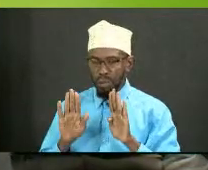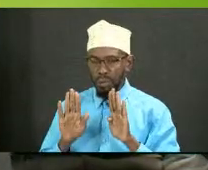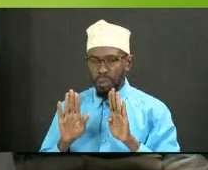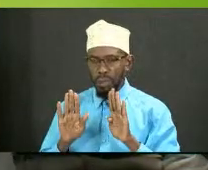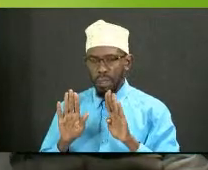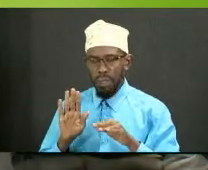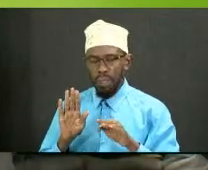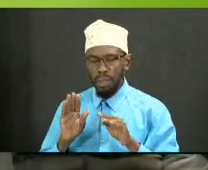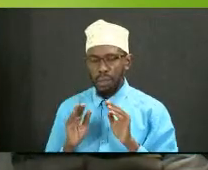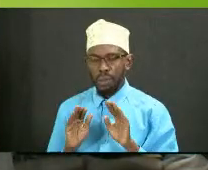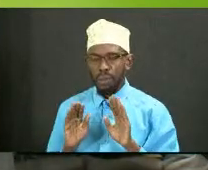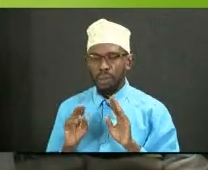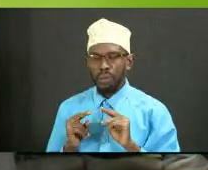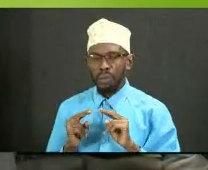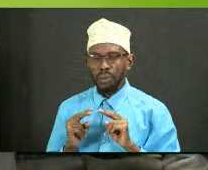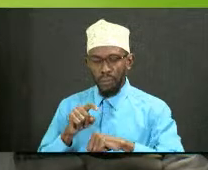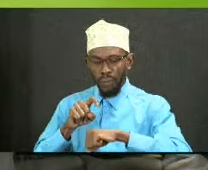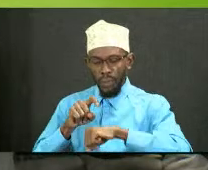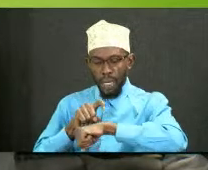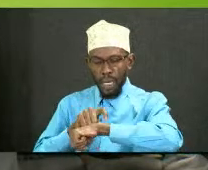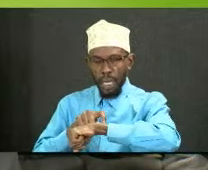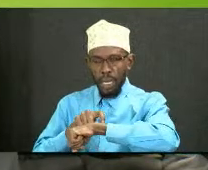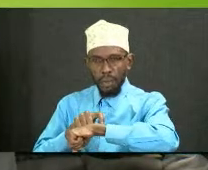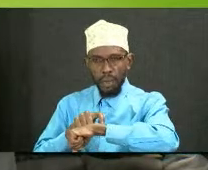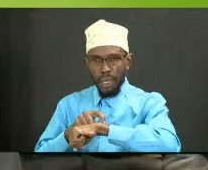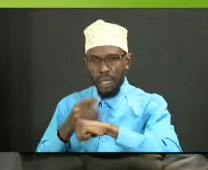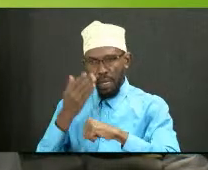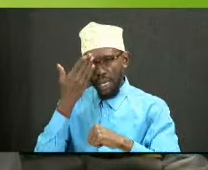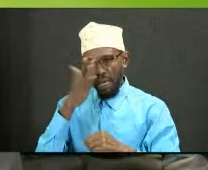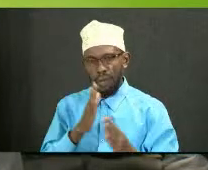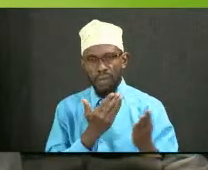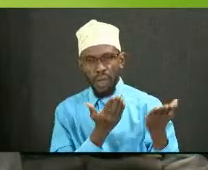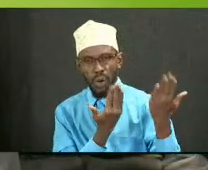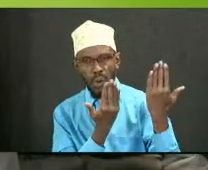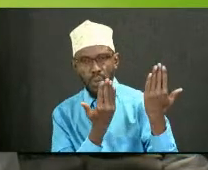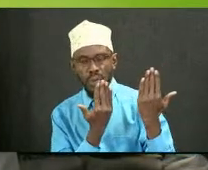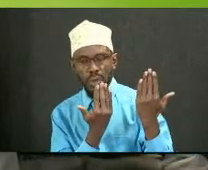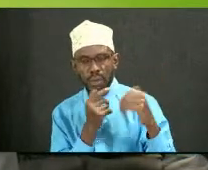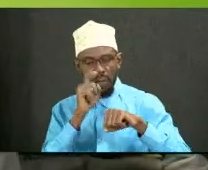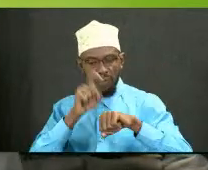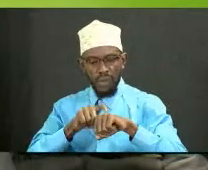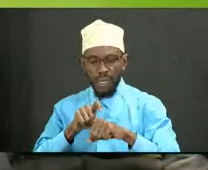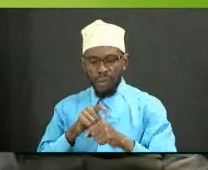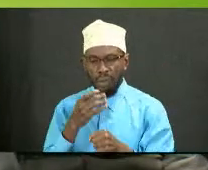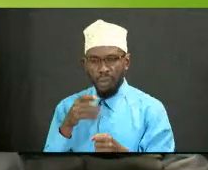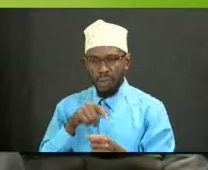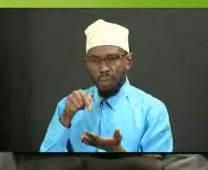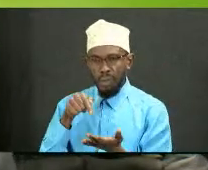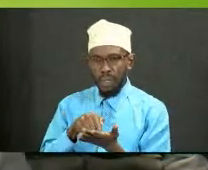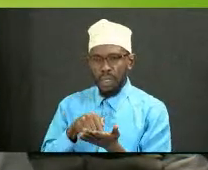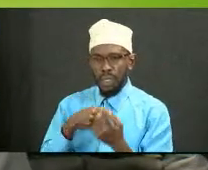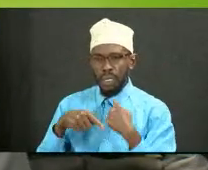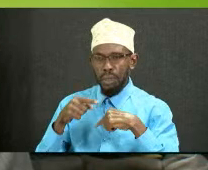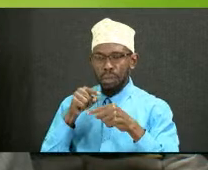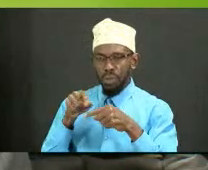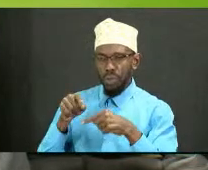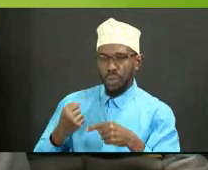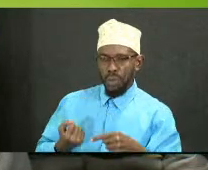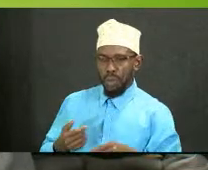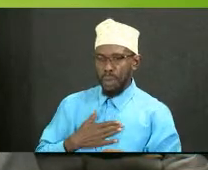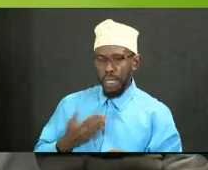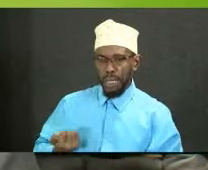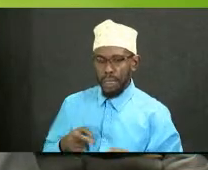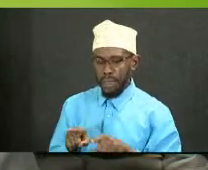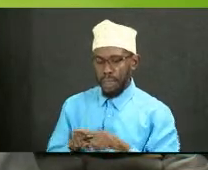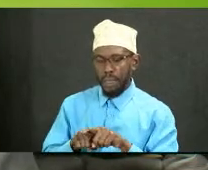wengi wamepatwa katika wakati ambao hawakuwa wanatarajia. Pengine tukija kwako dadangu